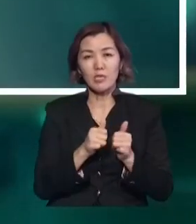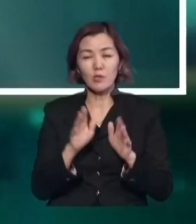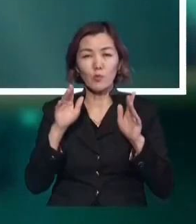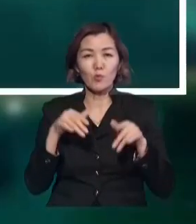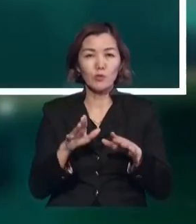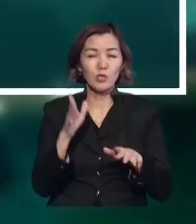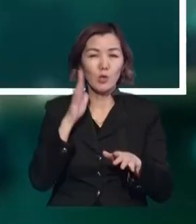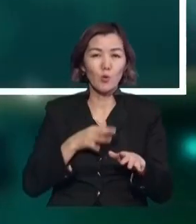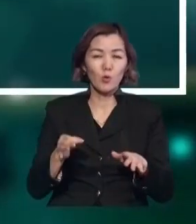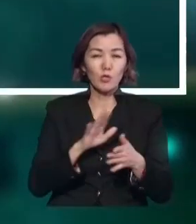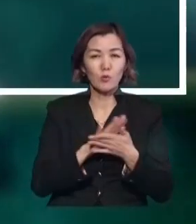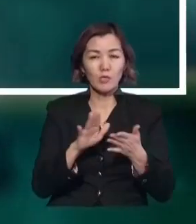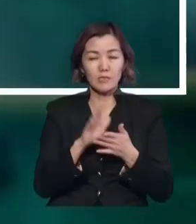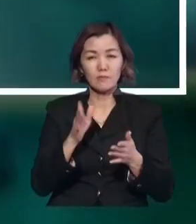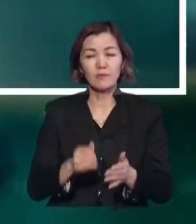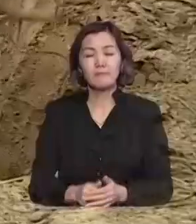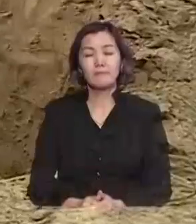көлдер қоқыстан тазартылады.